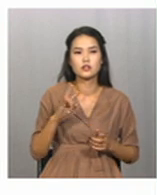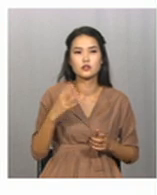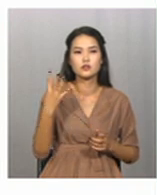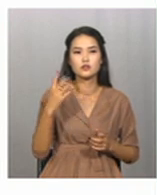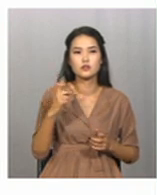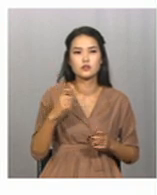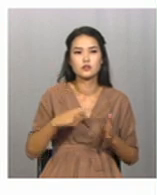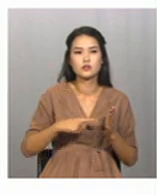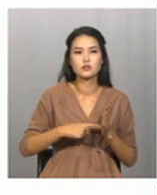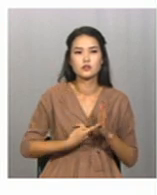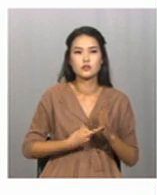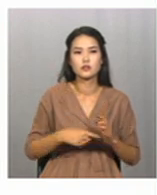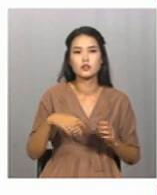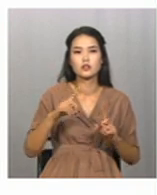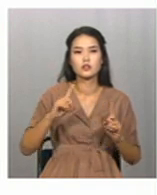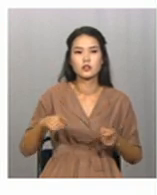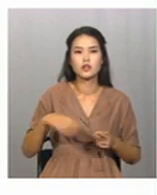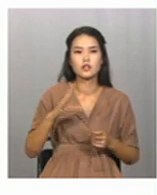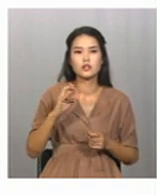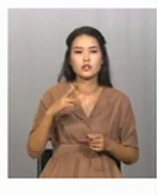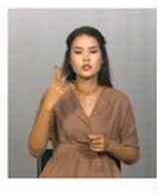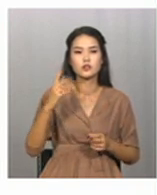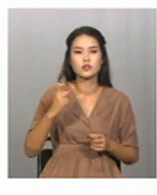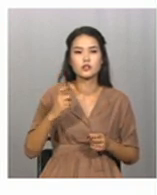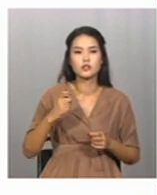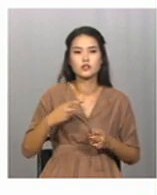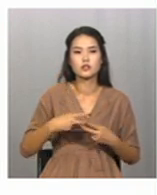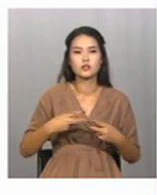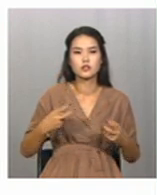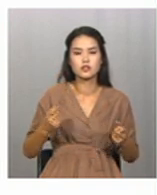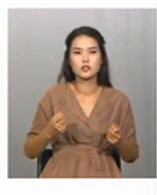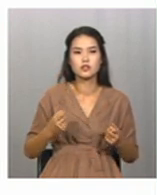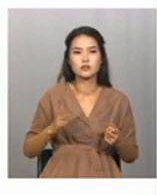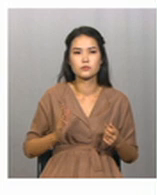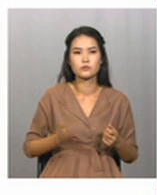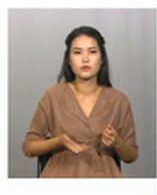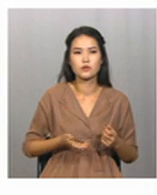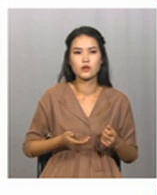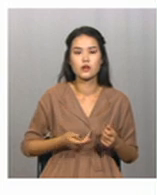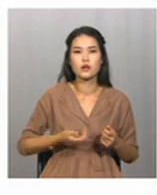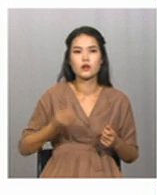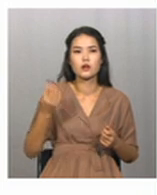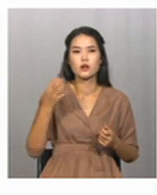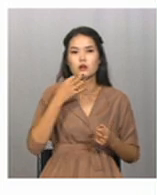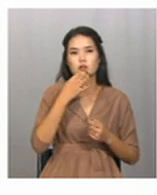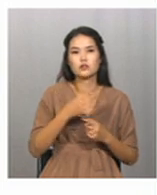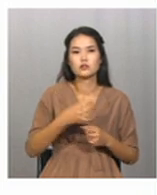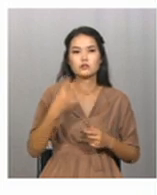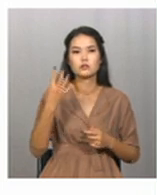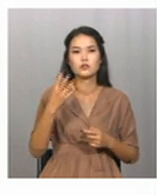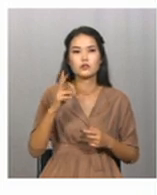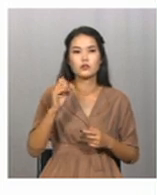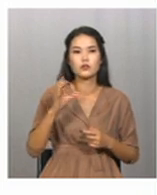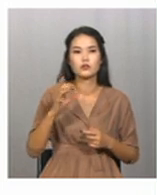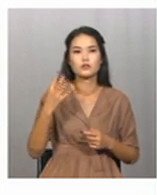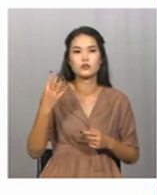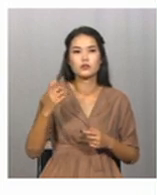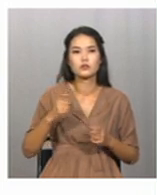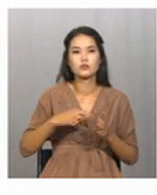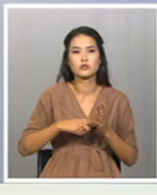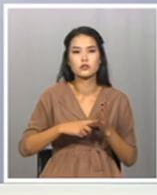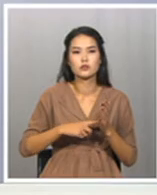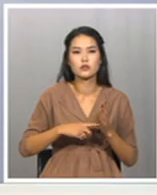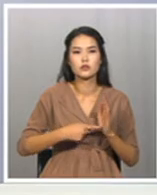бөлінген синус 4x көбейтілген синус 4x-тің туындысы. Синус 4x-тің туындысы